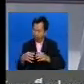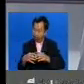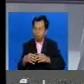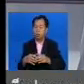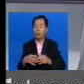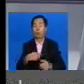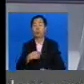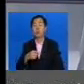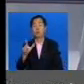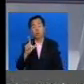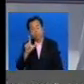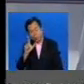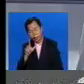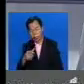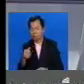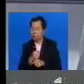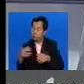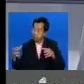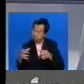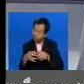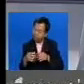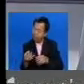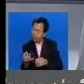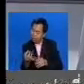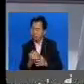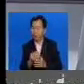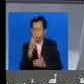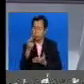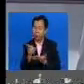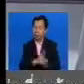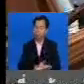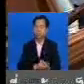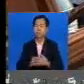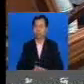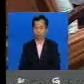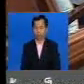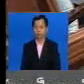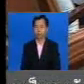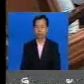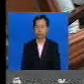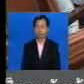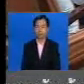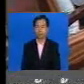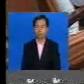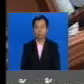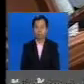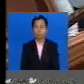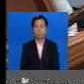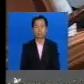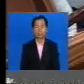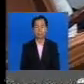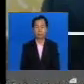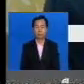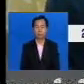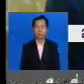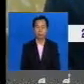มพันธมิตรประชาชนเพื่อประชาธิปไตยติดตามจากคุณบุญเลิศมโนสุจริตชนค่ะ นายจตุรนต์ฉายแสงอดีตรักษา